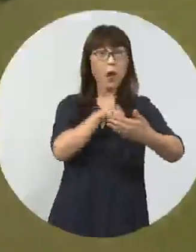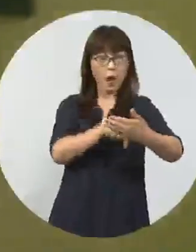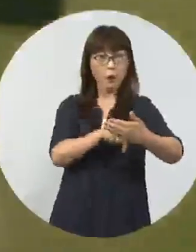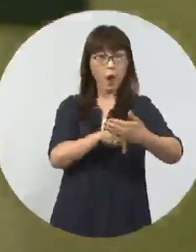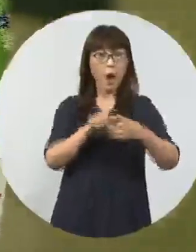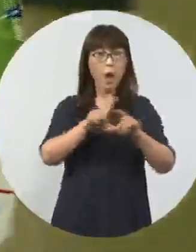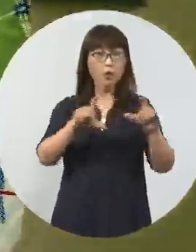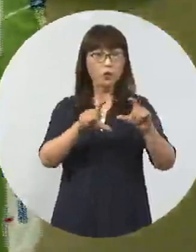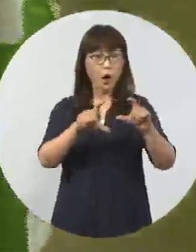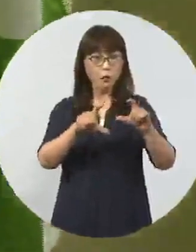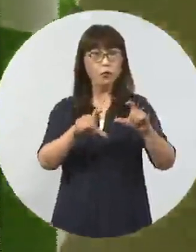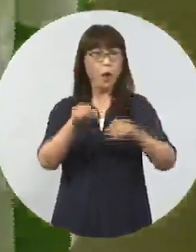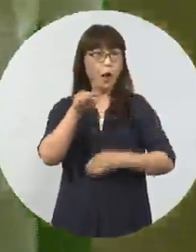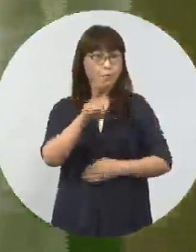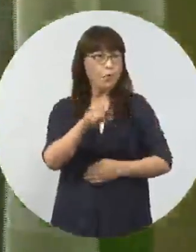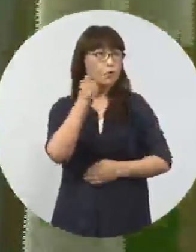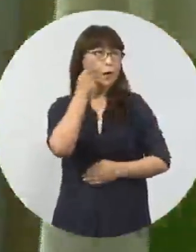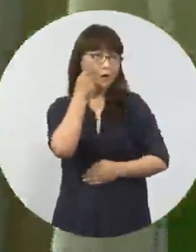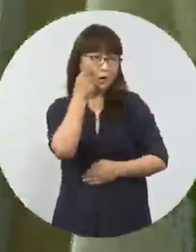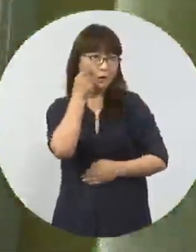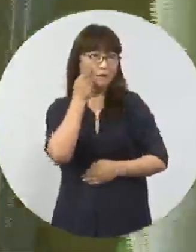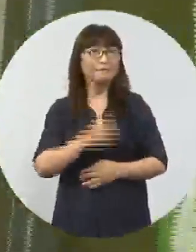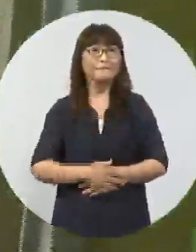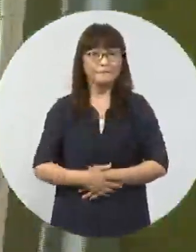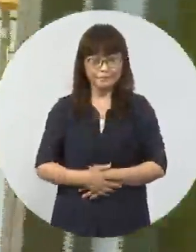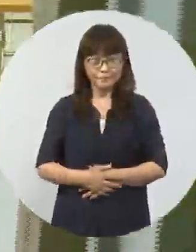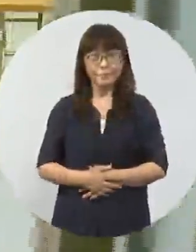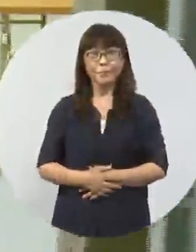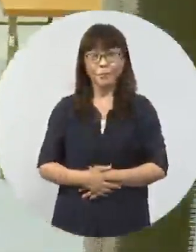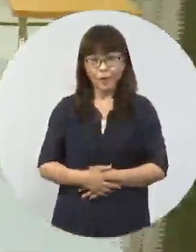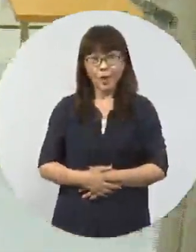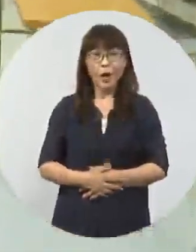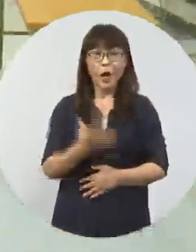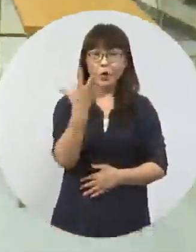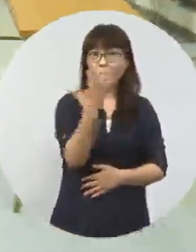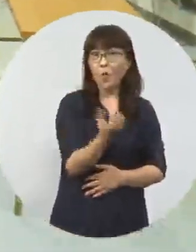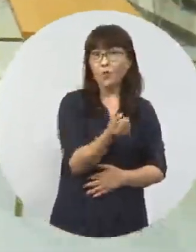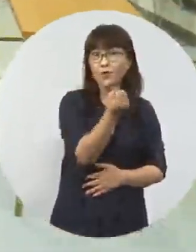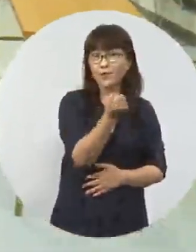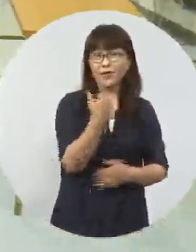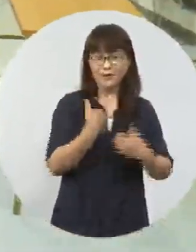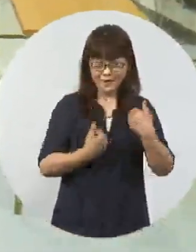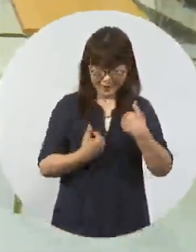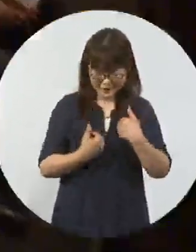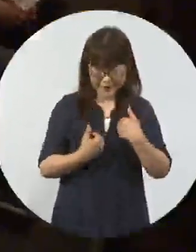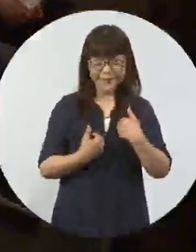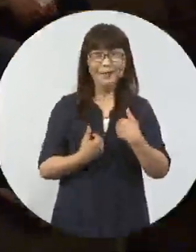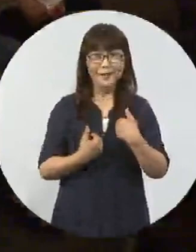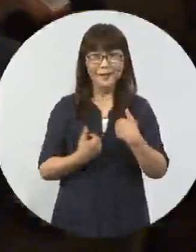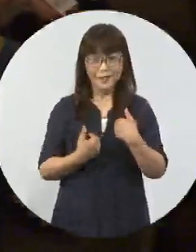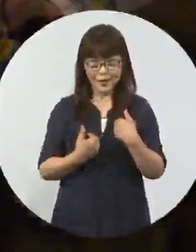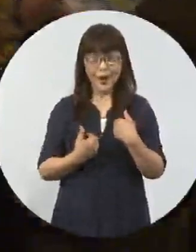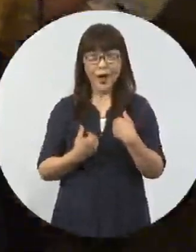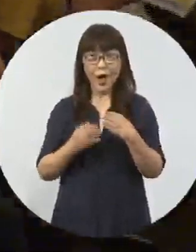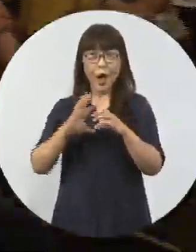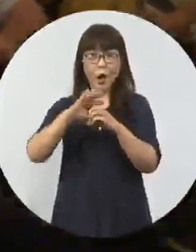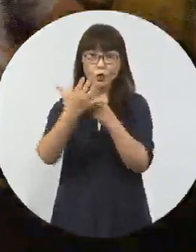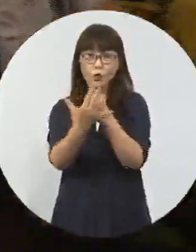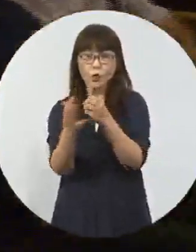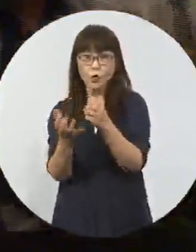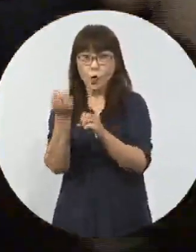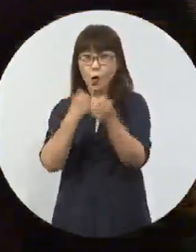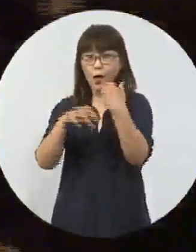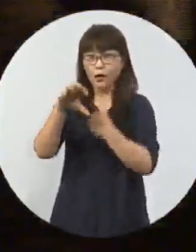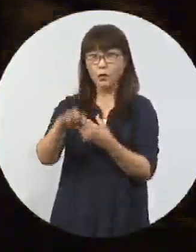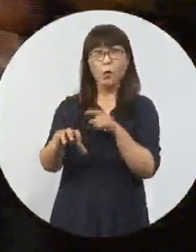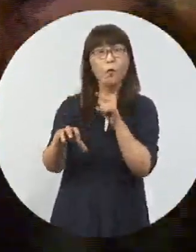入ることができない舞台の、ね、裏側、舞台に興味を持っていただけたらすごく嬉しいですし、宇宙劇場に関しては、宇